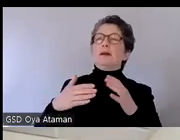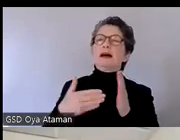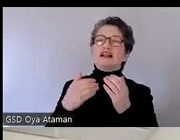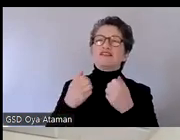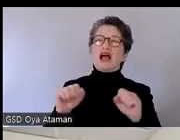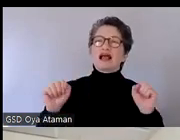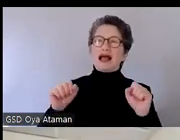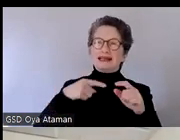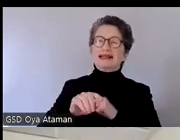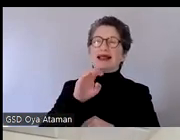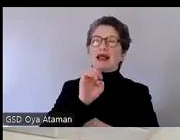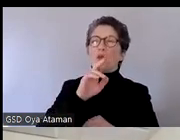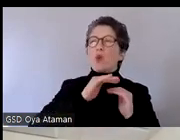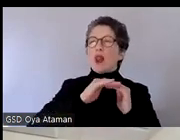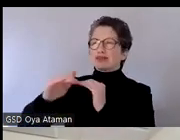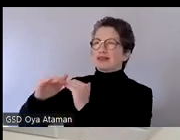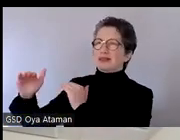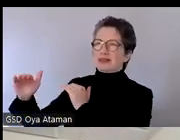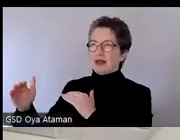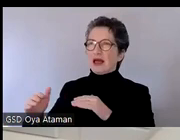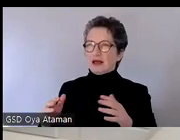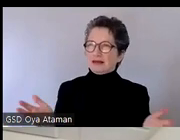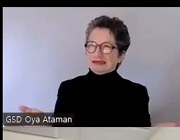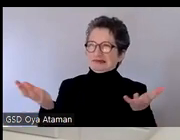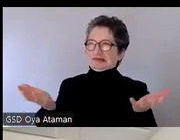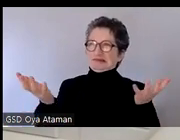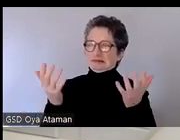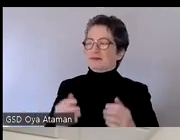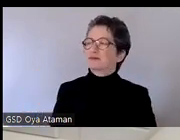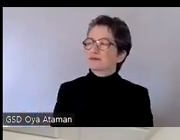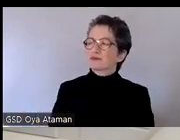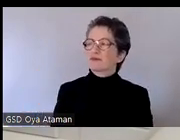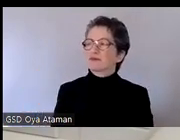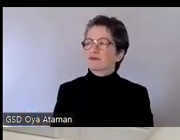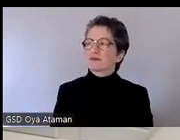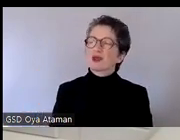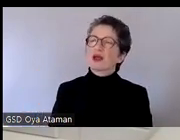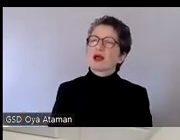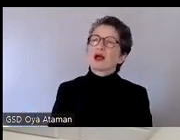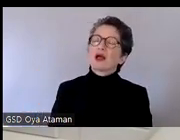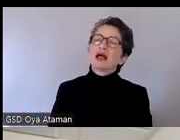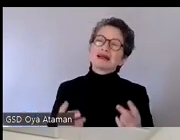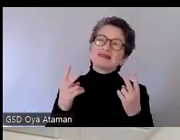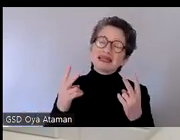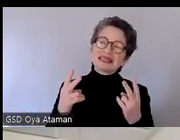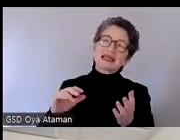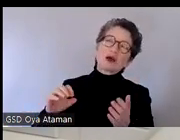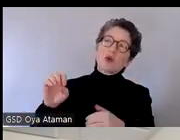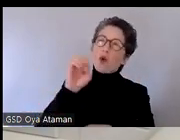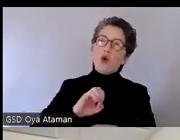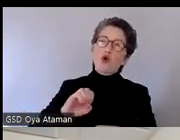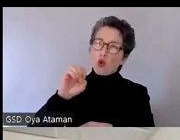den EU-Ländern und vor allem auch zentral in Europa, um Synergien